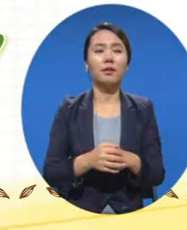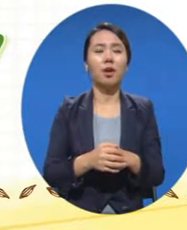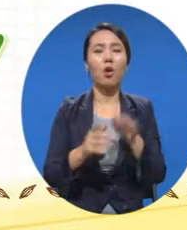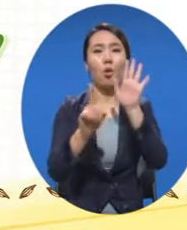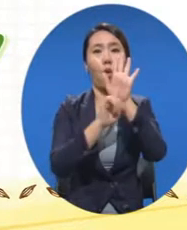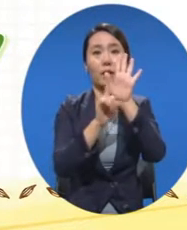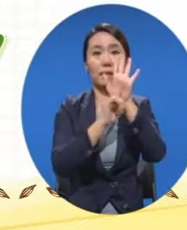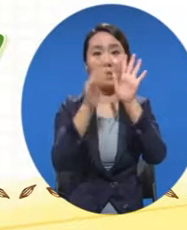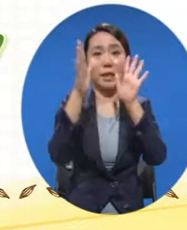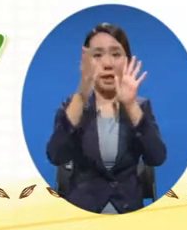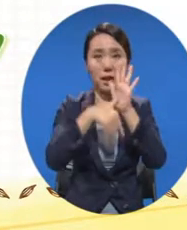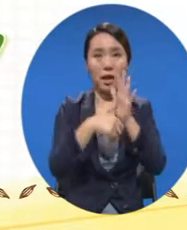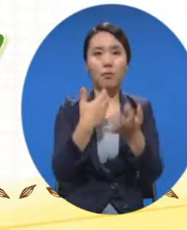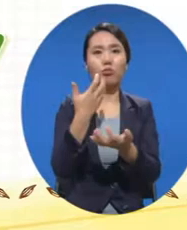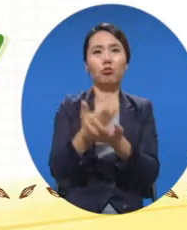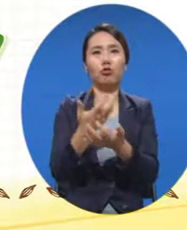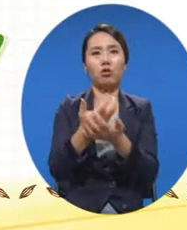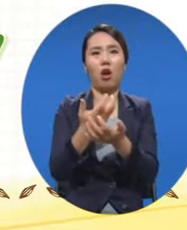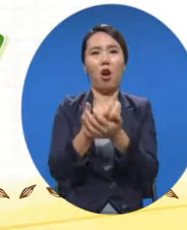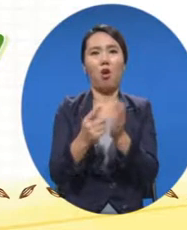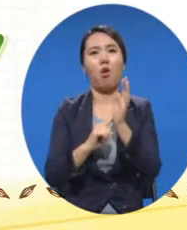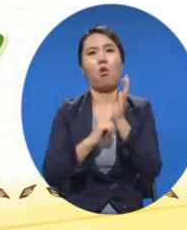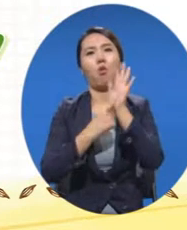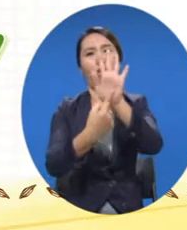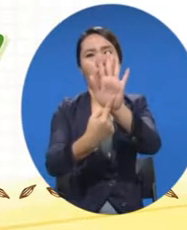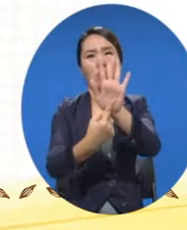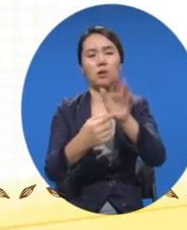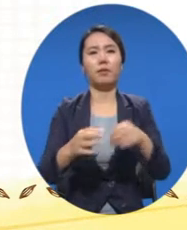공지사항은 문서로 전하는 게 필요하죠.